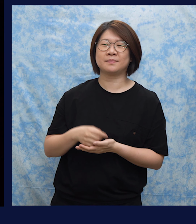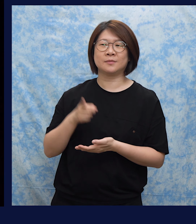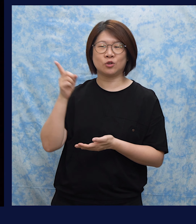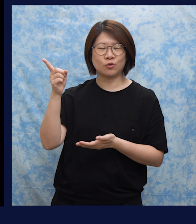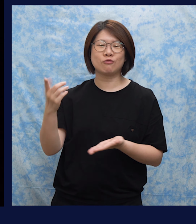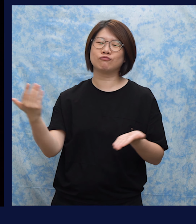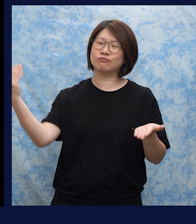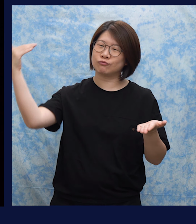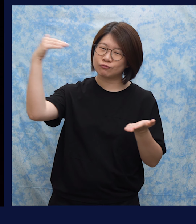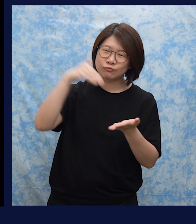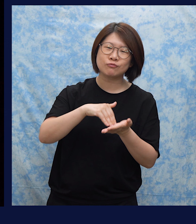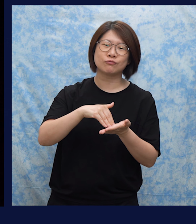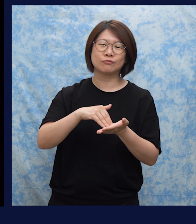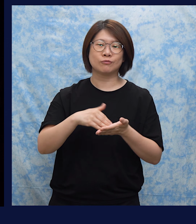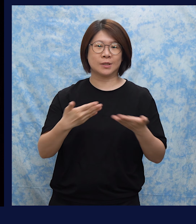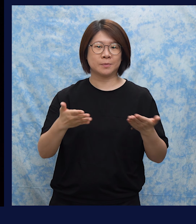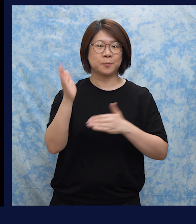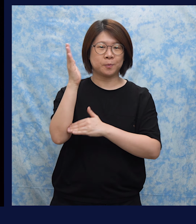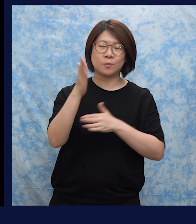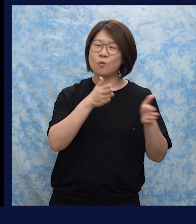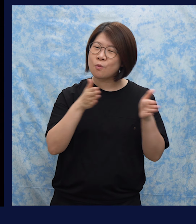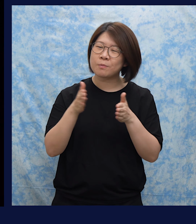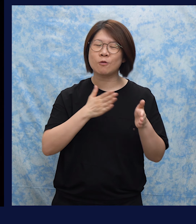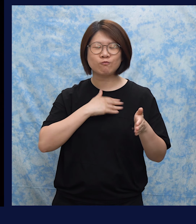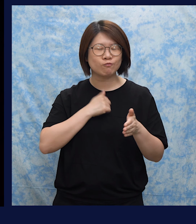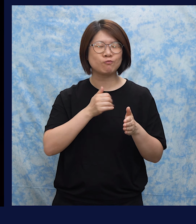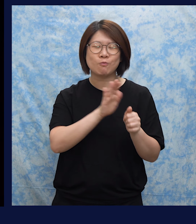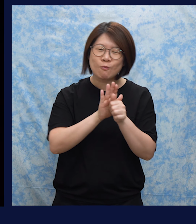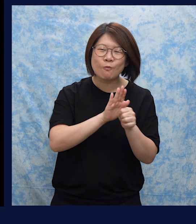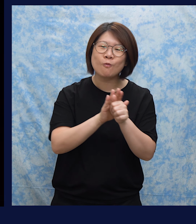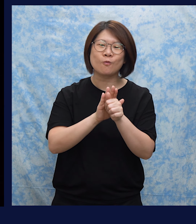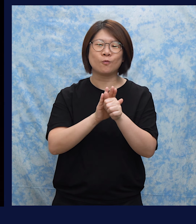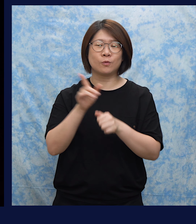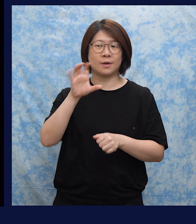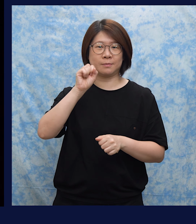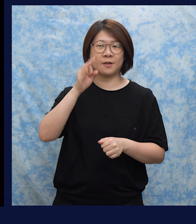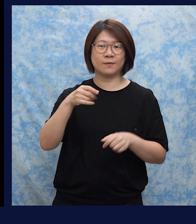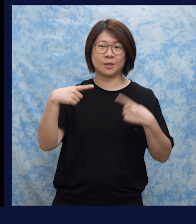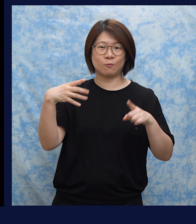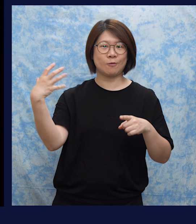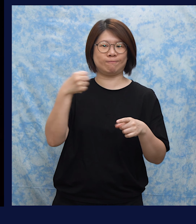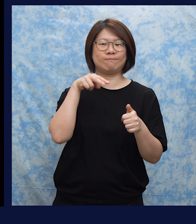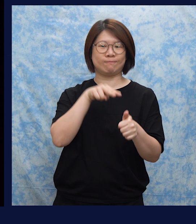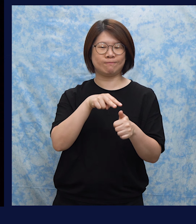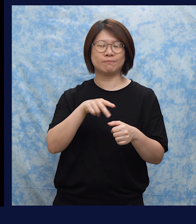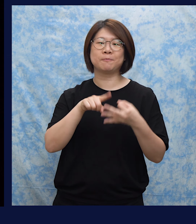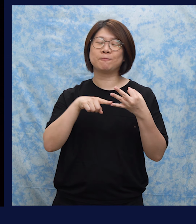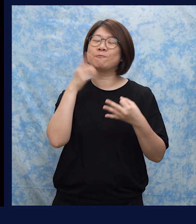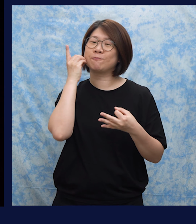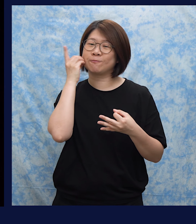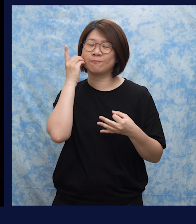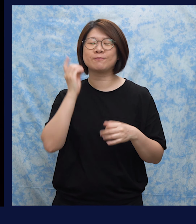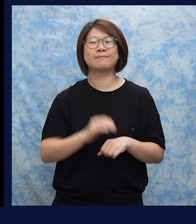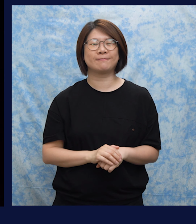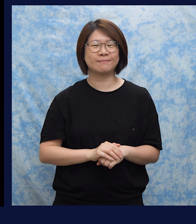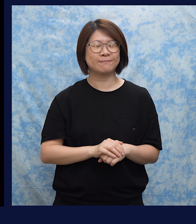嘉宾，其实一直都参与我们这个预备的，就是星飞合唱节的音乐总监林浩恩 Dominic。 大家